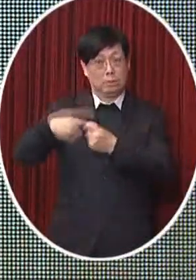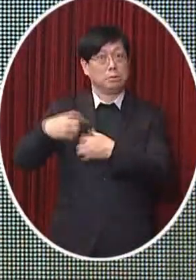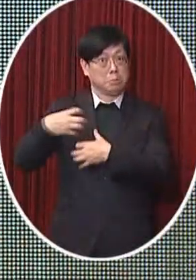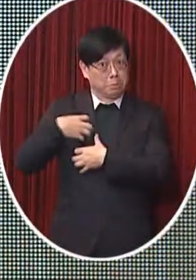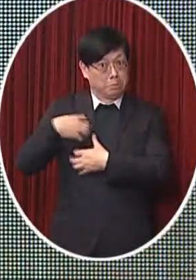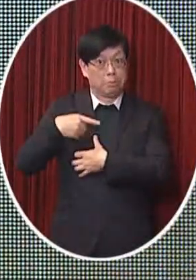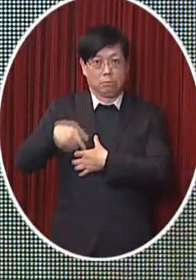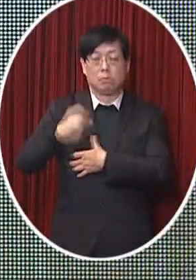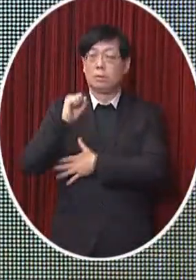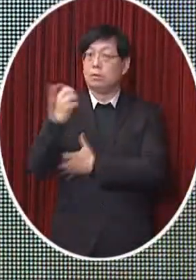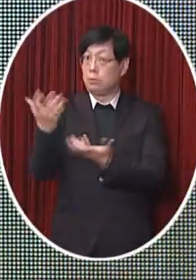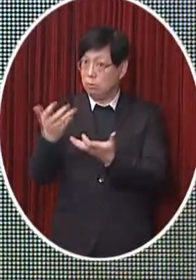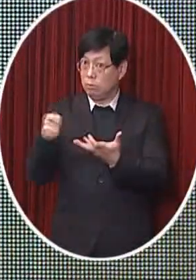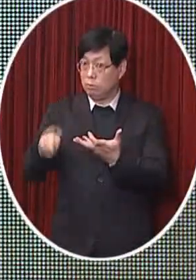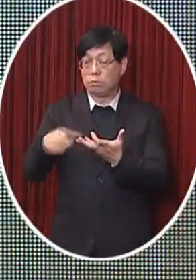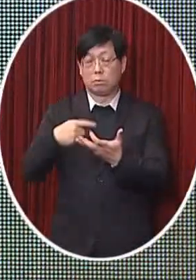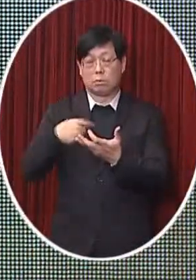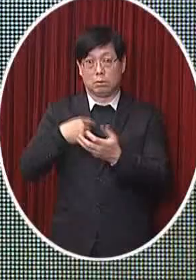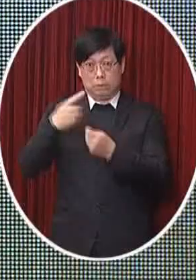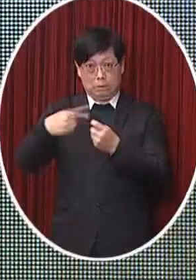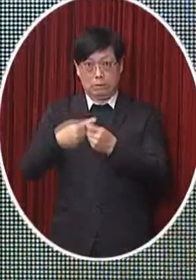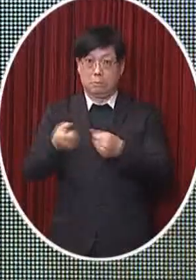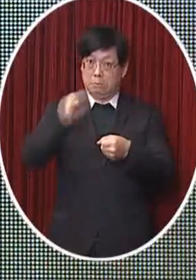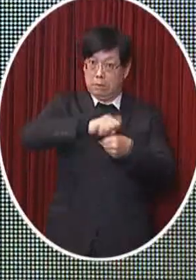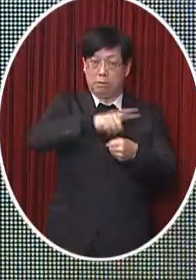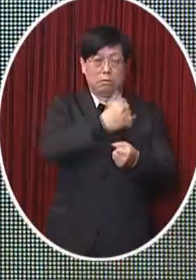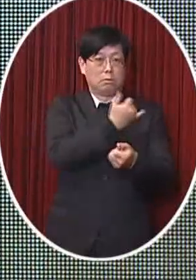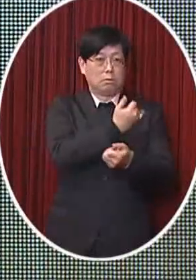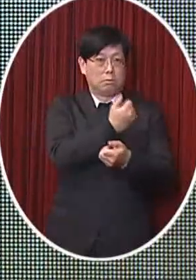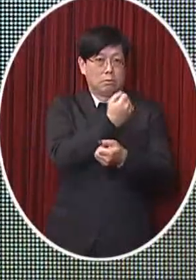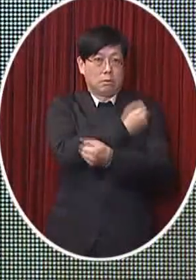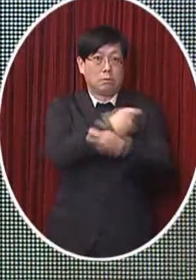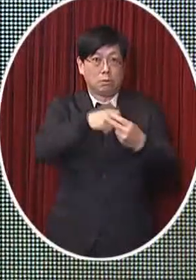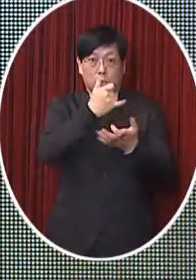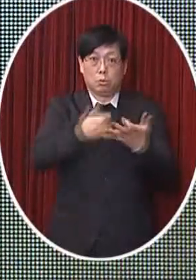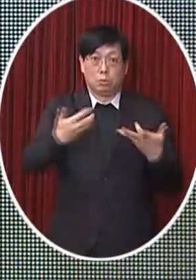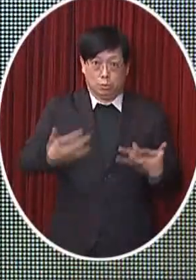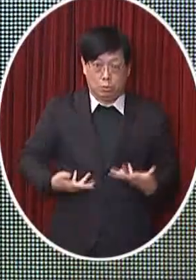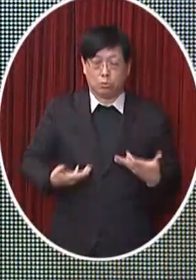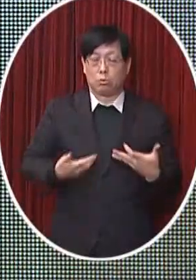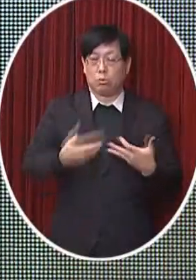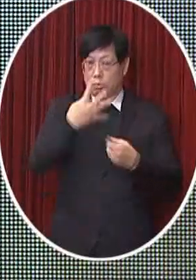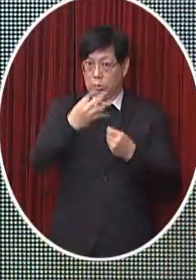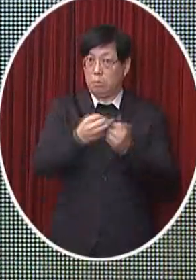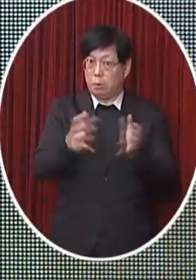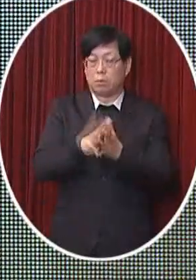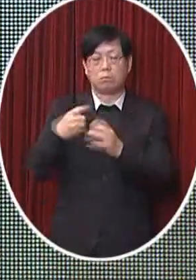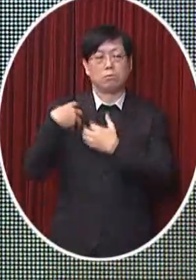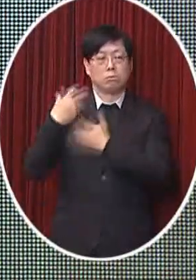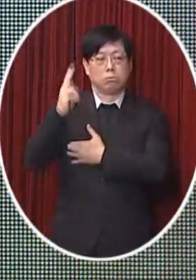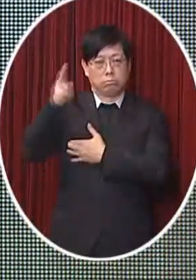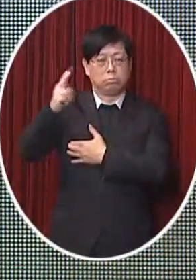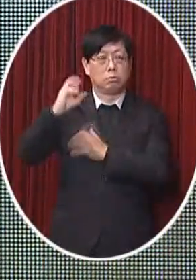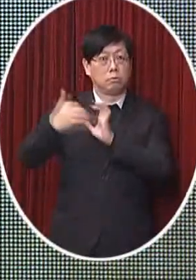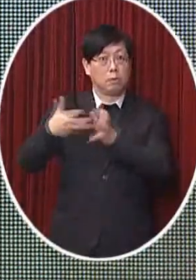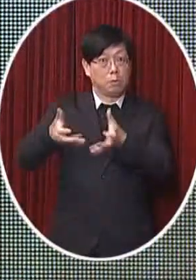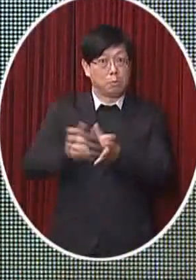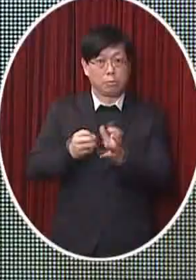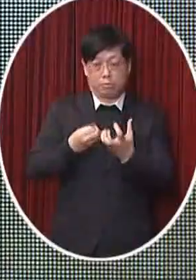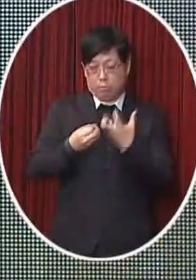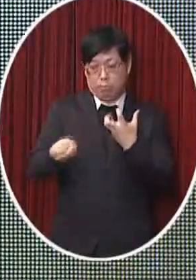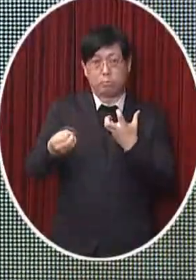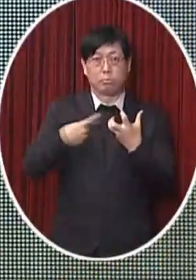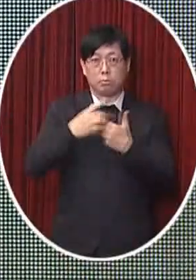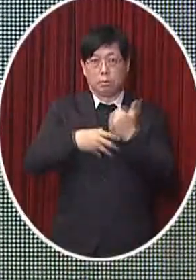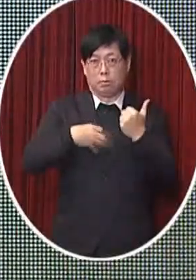务役役男的年资也可以与劳退制度衔接，并且由国防部负担雇主提拨的责